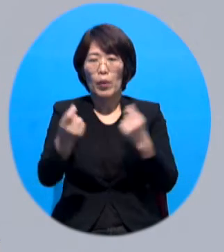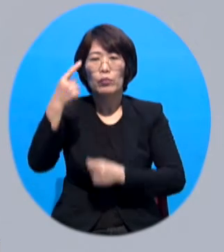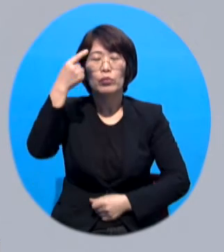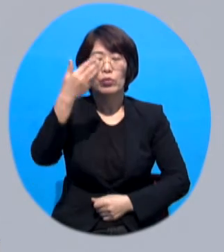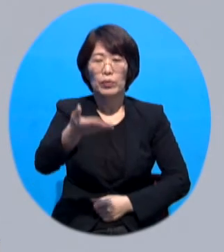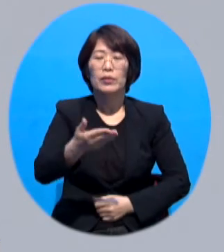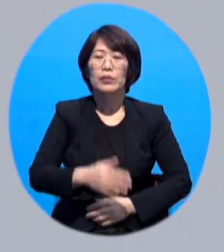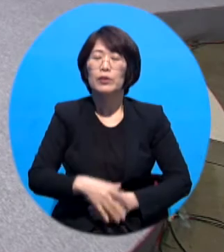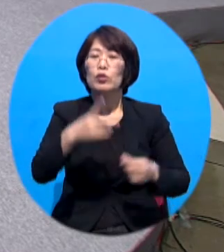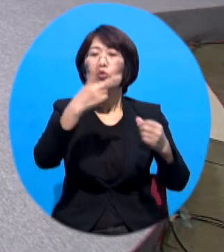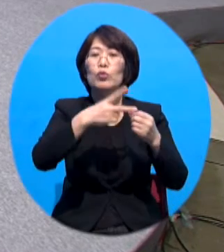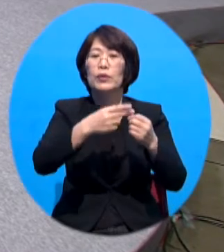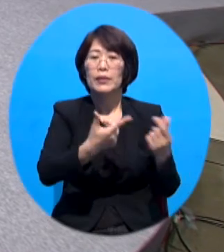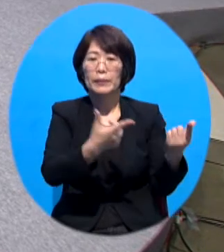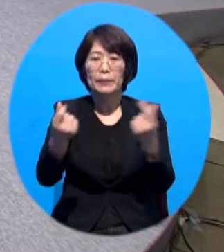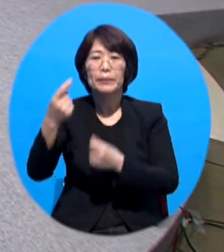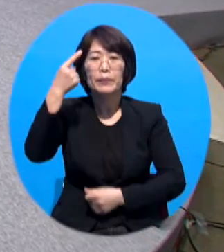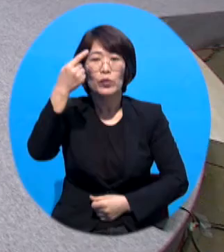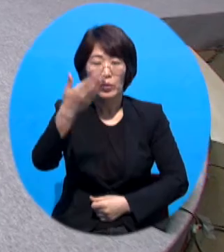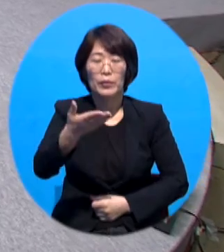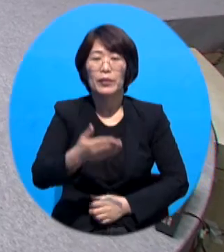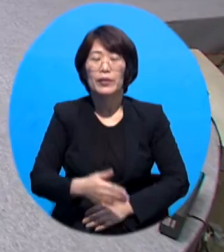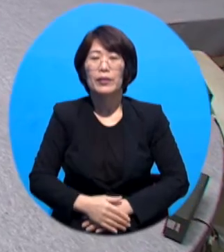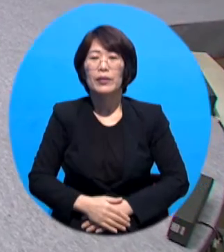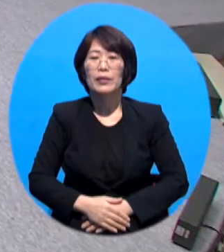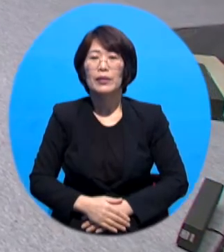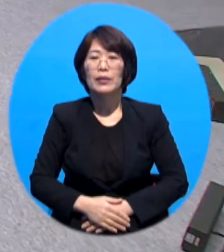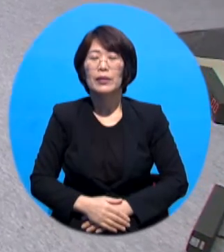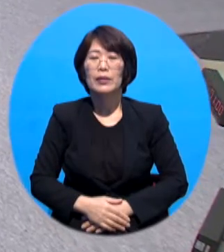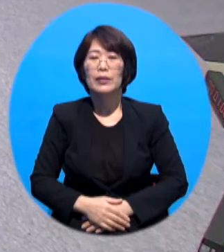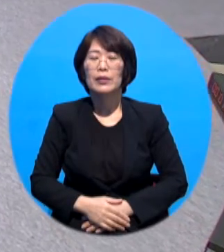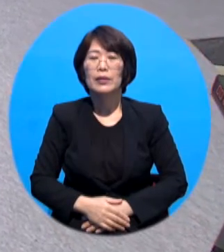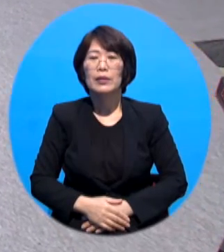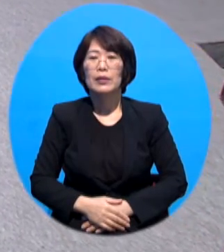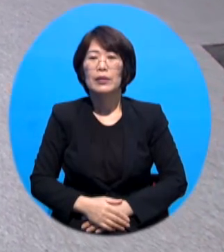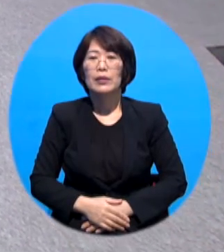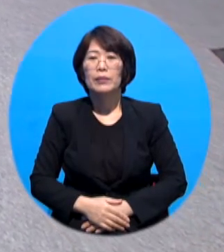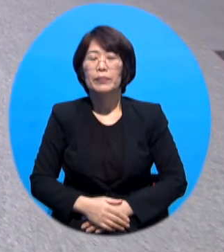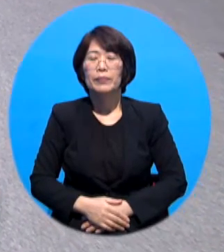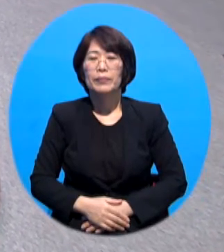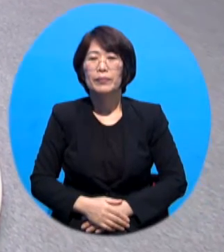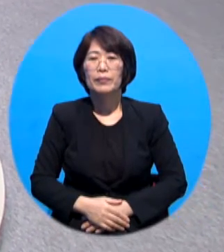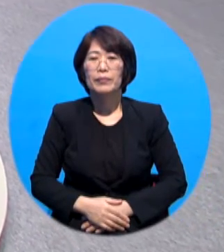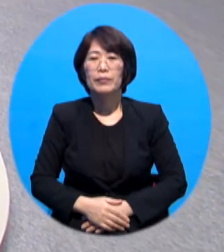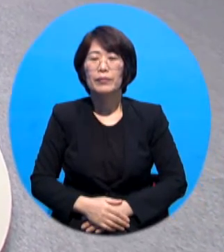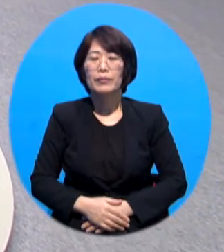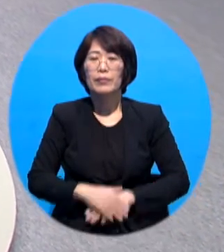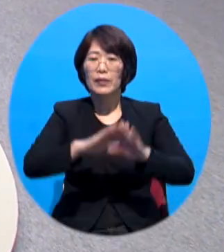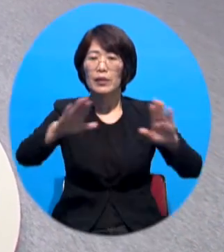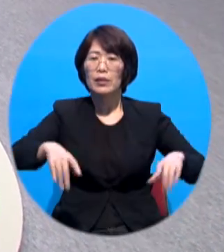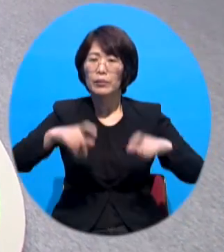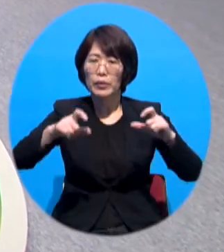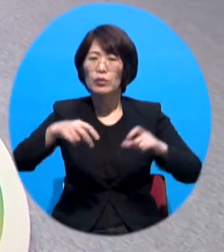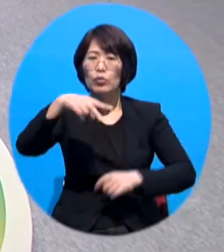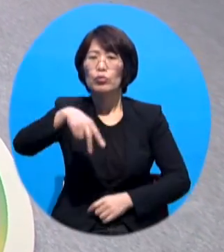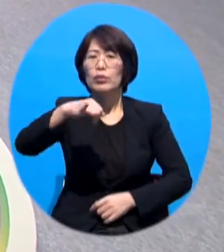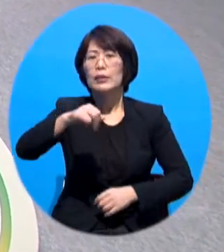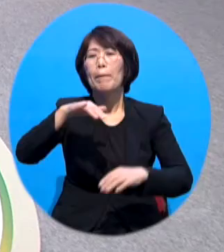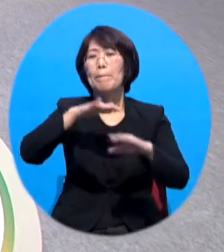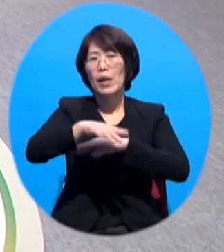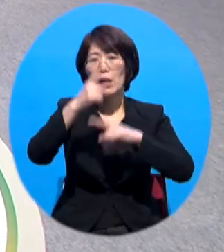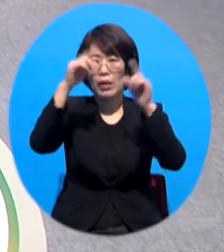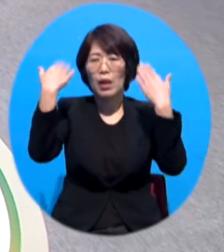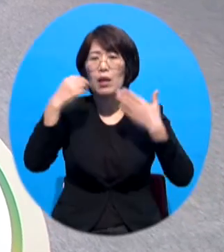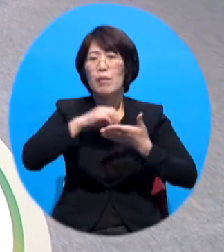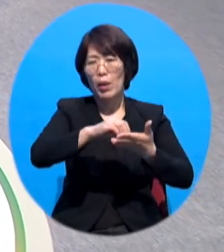순서입니다 두번째 공통질문 진행 하겠는데요 두번째 공통 질문 드리겠습니다 전남은 수시 위주의 태아기 파기